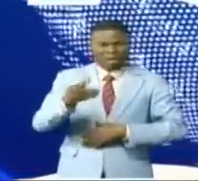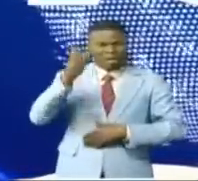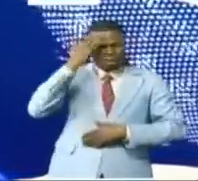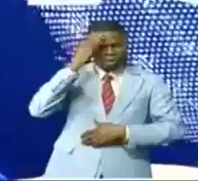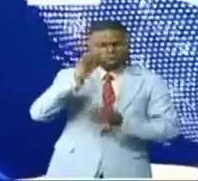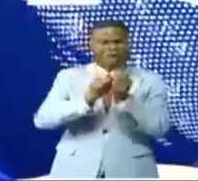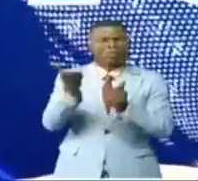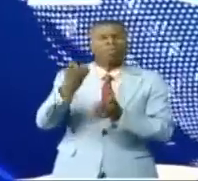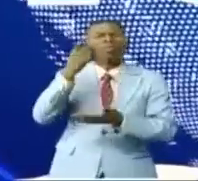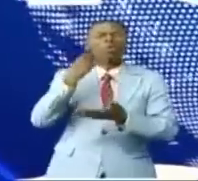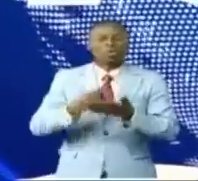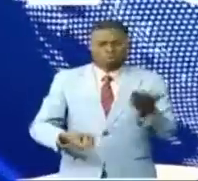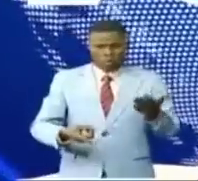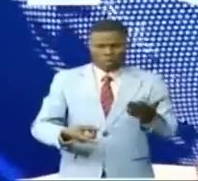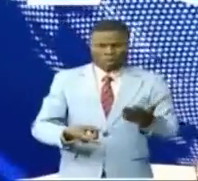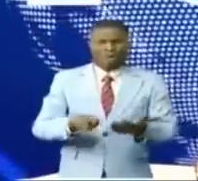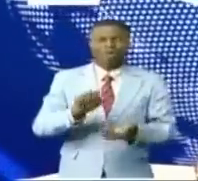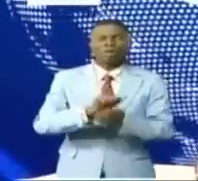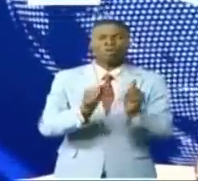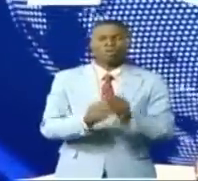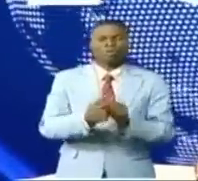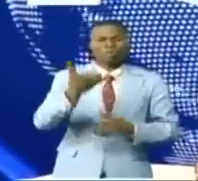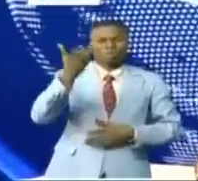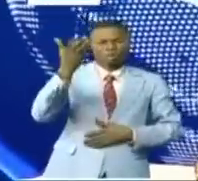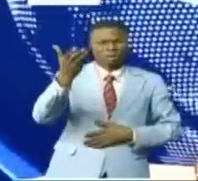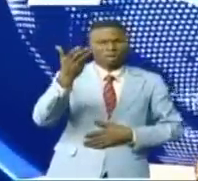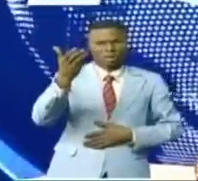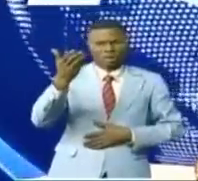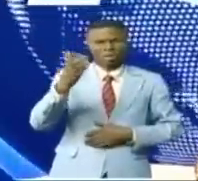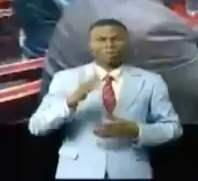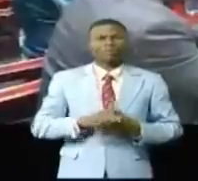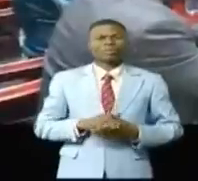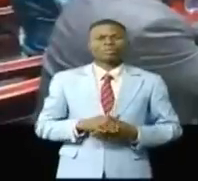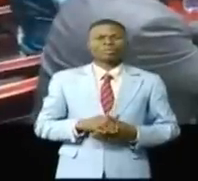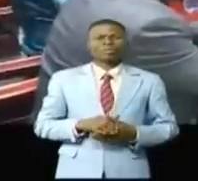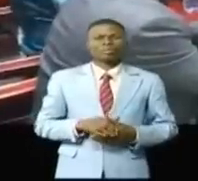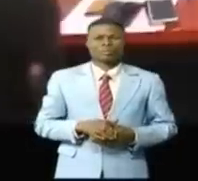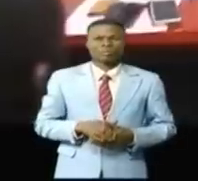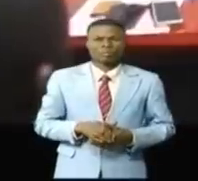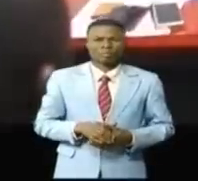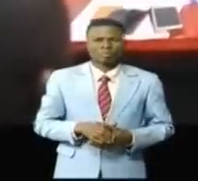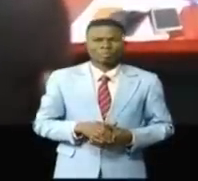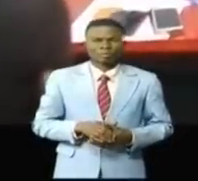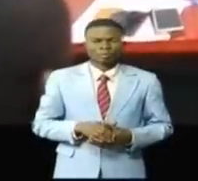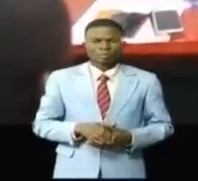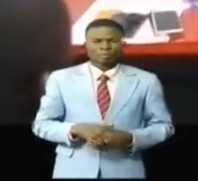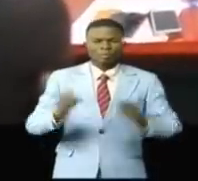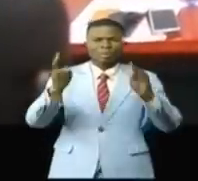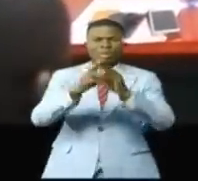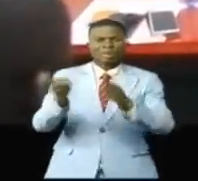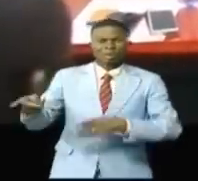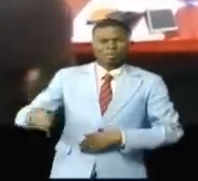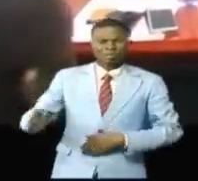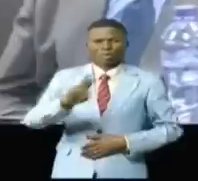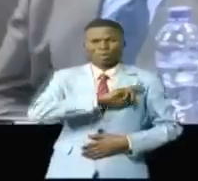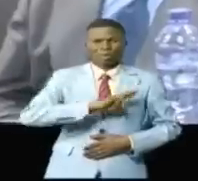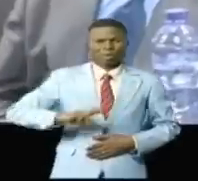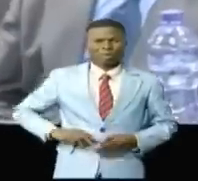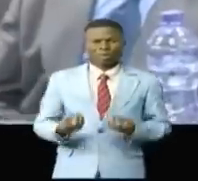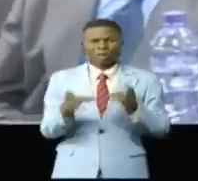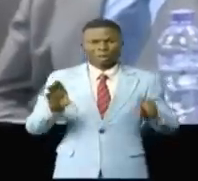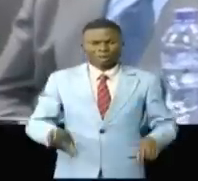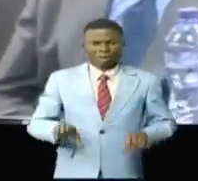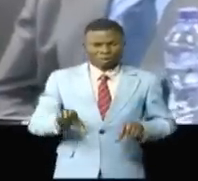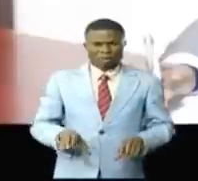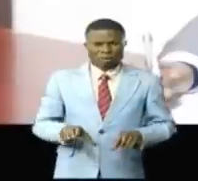un peu plus de la situation, nous dit José Baïtombo. Les assemblées provinciales de la République démocratique du Congo doivent